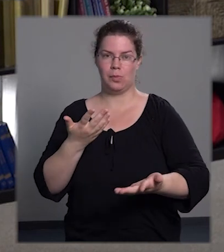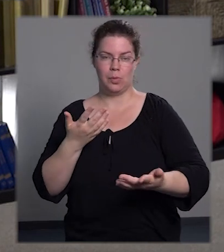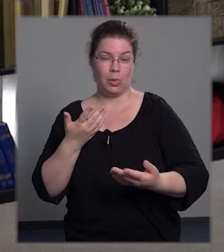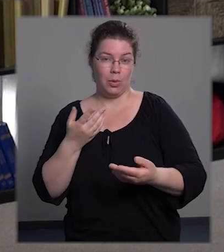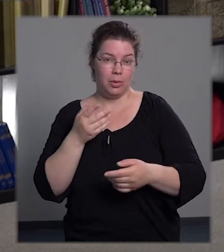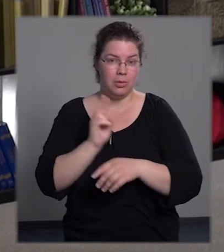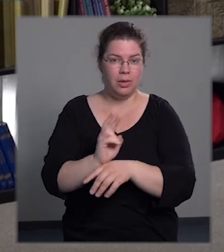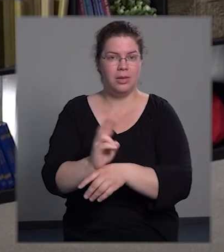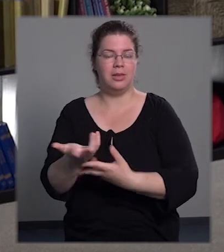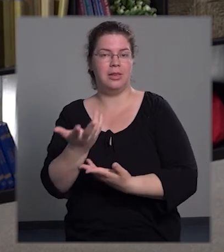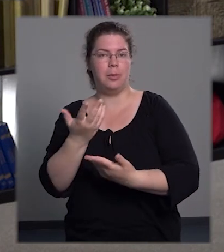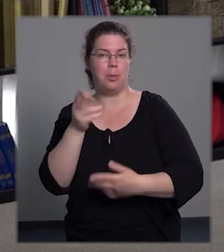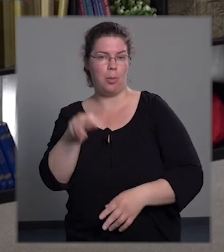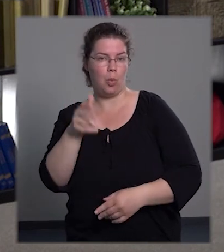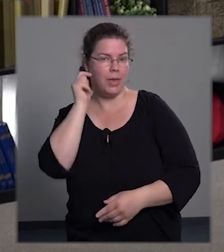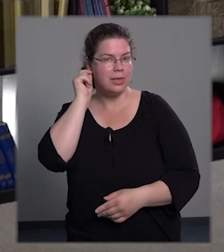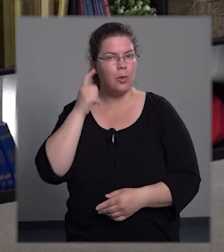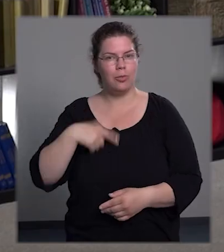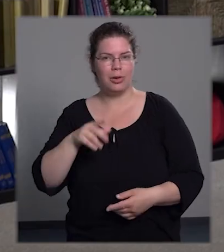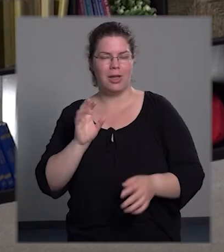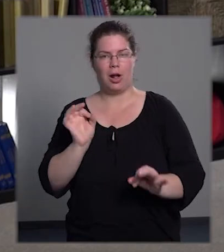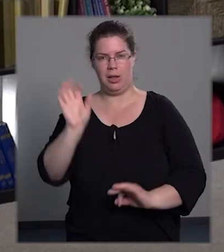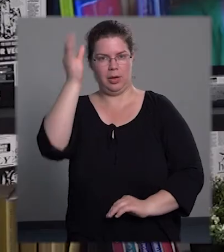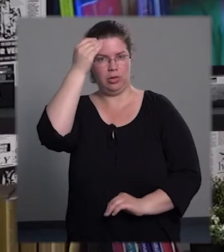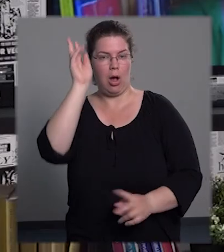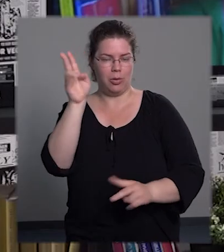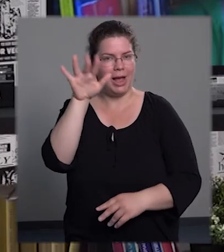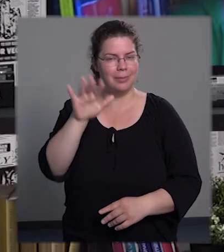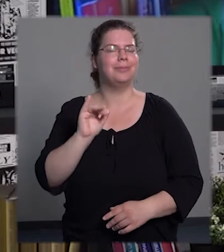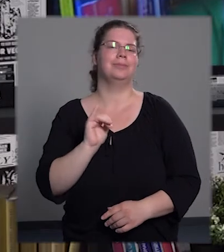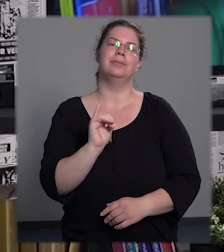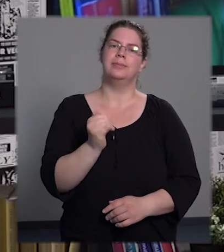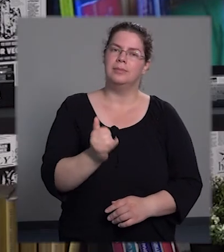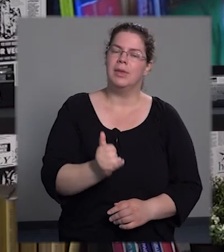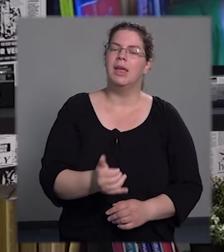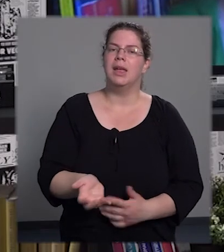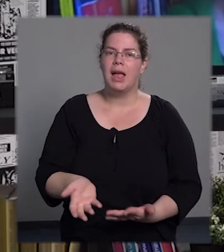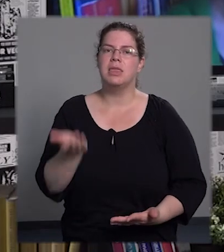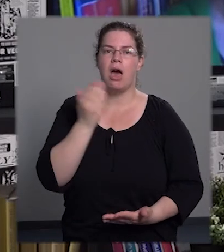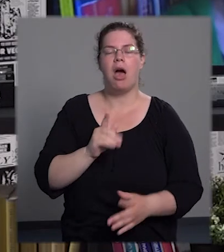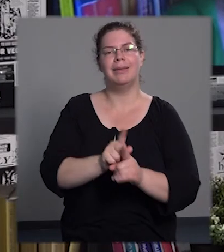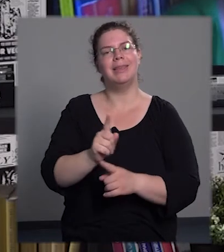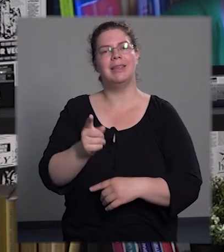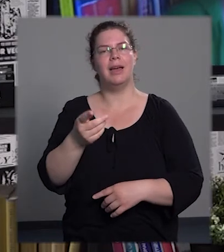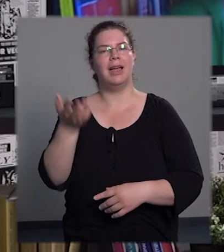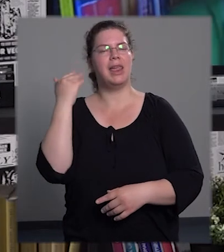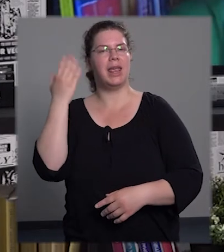volt az a klasszikus értelemben, ahogy ezt elképzeljük? Igen, igen. Hogyha ilyen régi